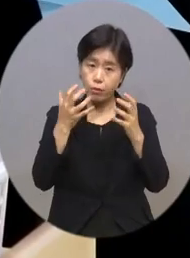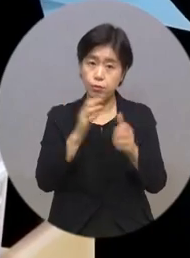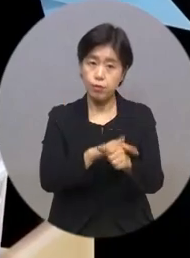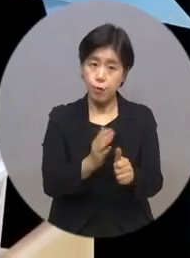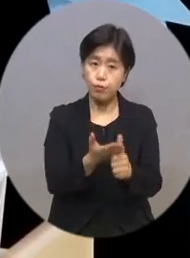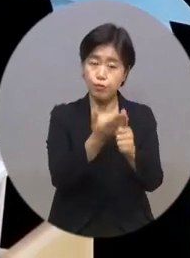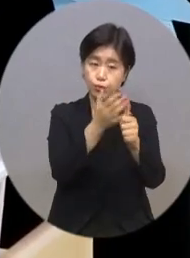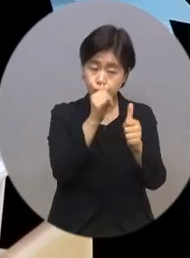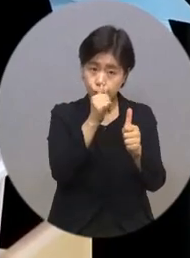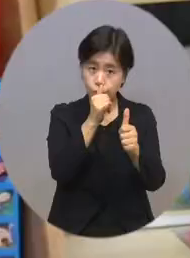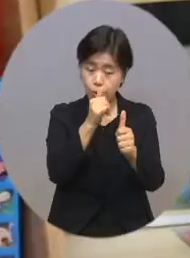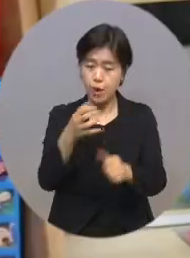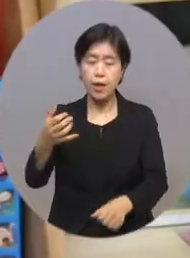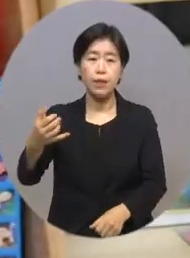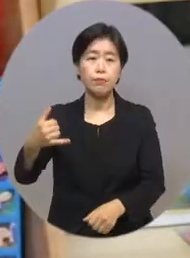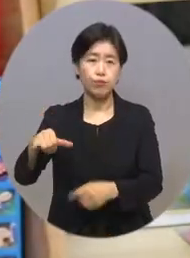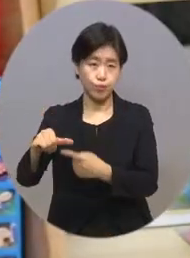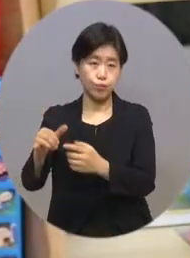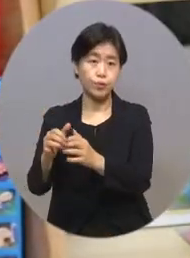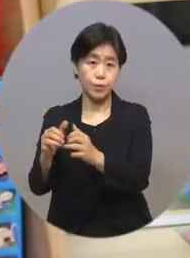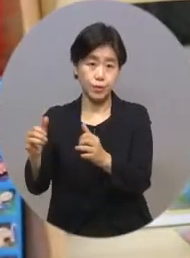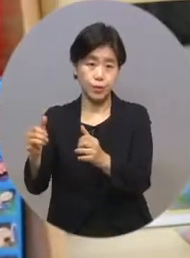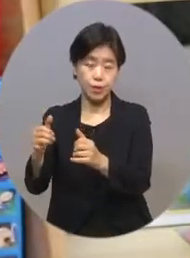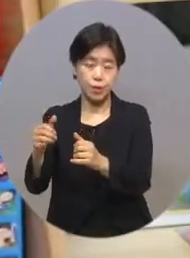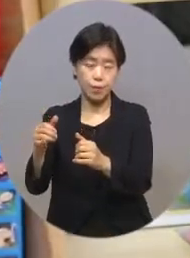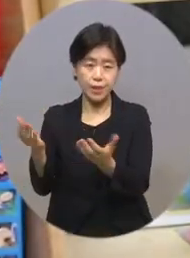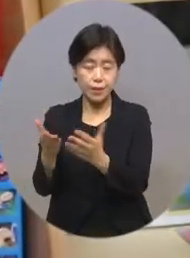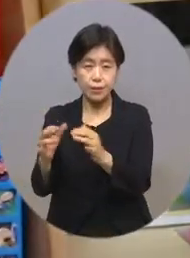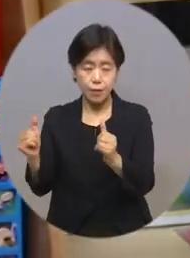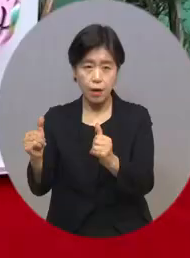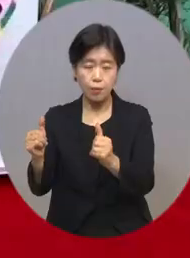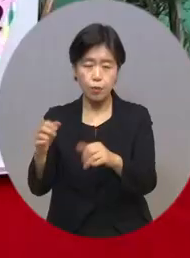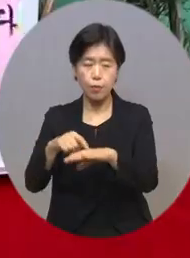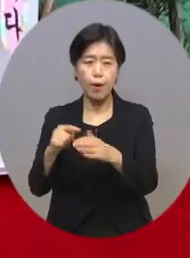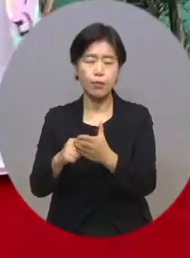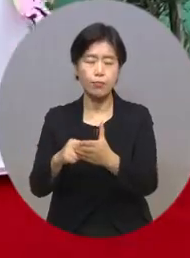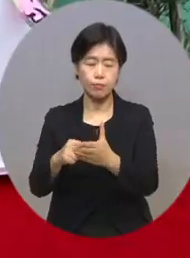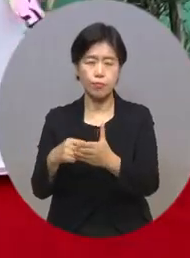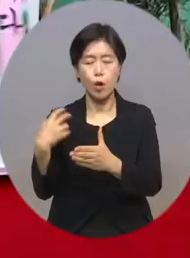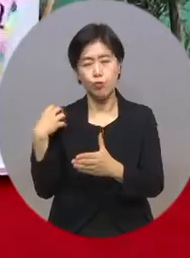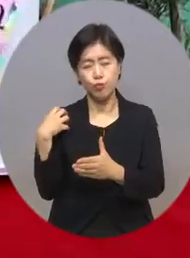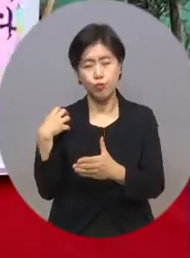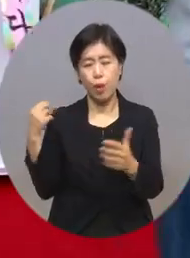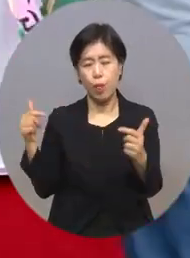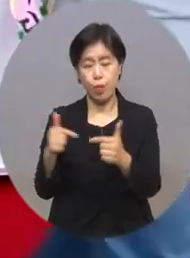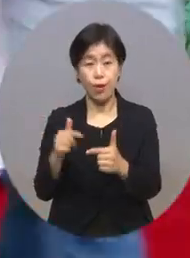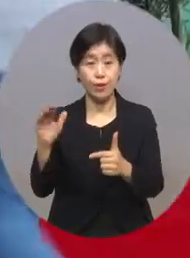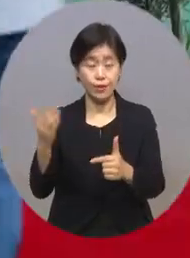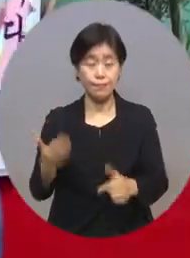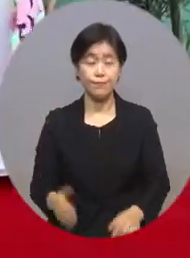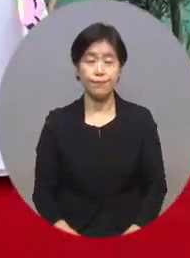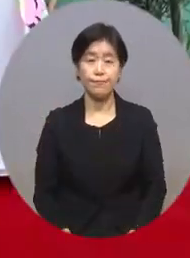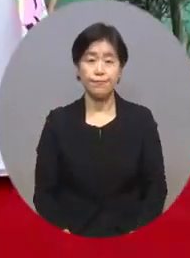근로자들은 물론 지역 주민들이 아동 보육의 어려움을 덜게 됐습니다 복지 tv 뉴스 김정연 입니다